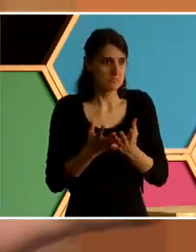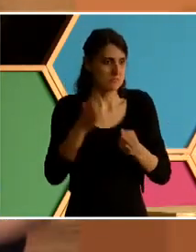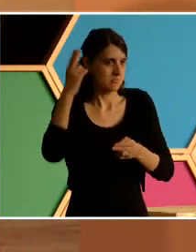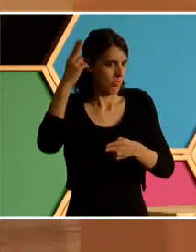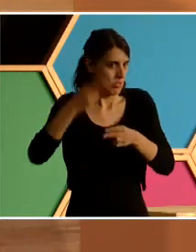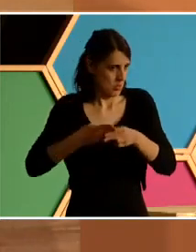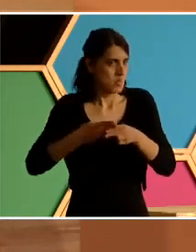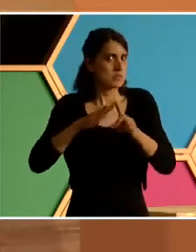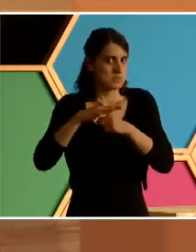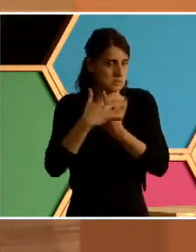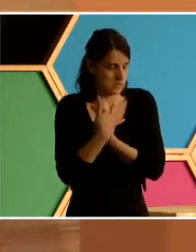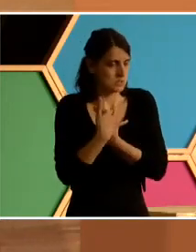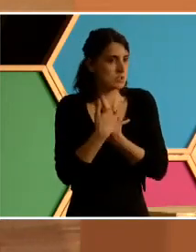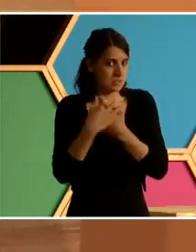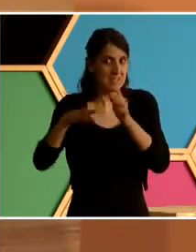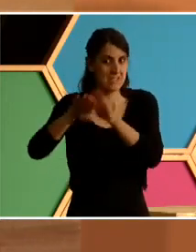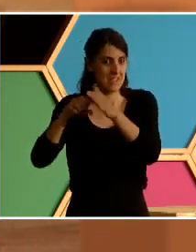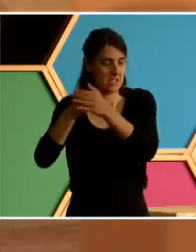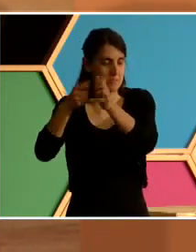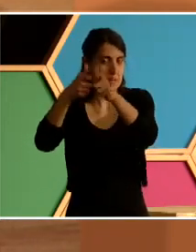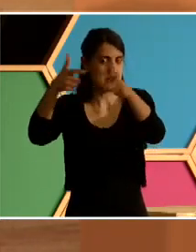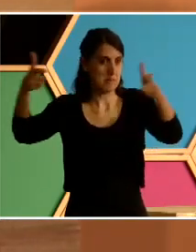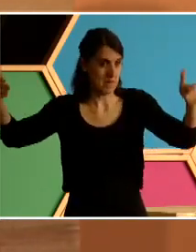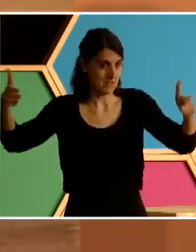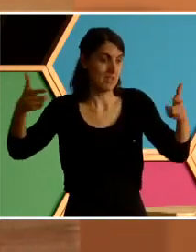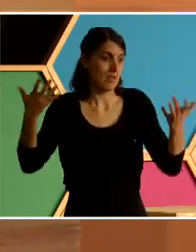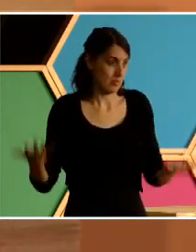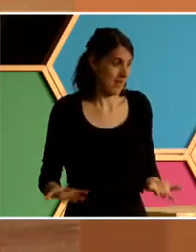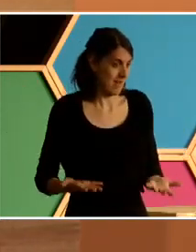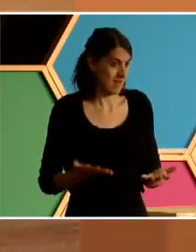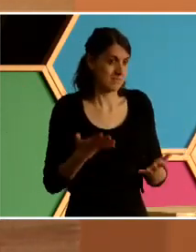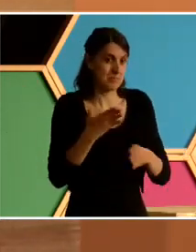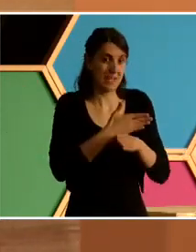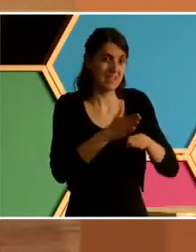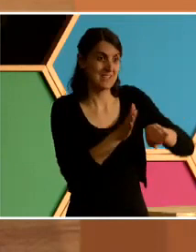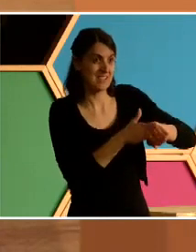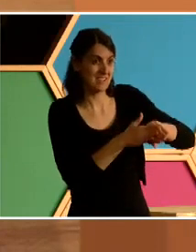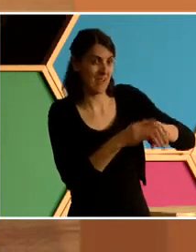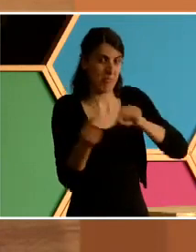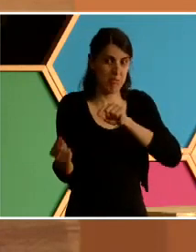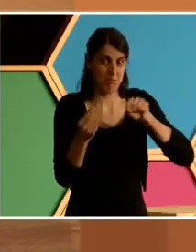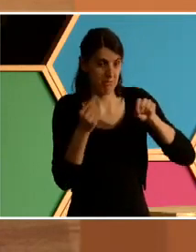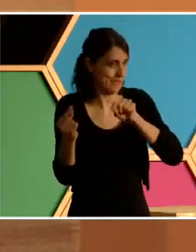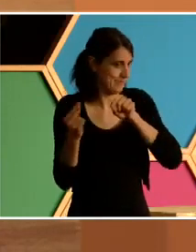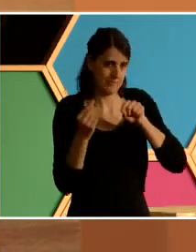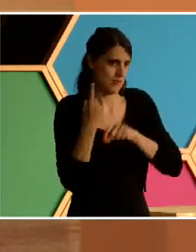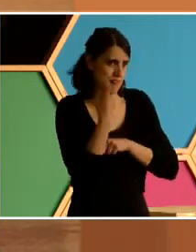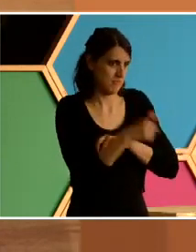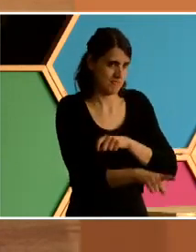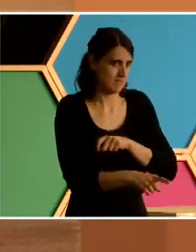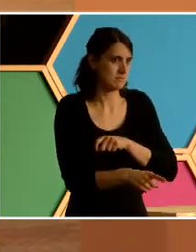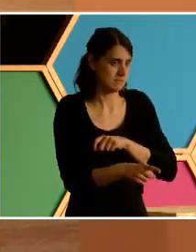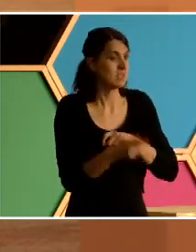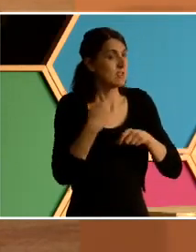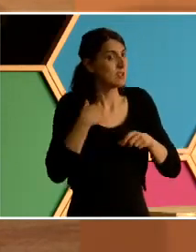creixent i s'està organitzant, i l'últim que necessitem és que les forces progressistes es barallin entre elles. Així que això espero poder liderar a partir